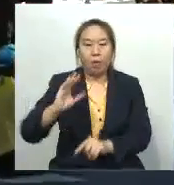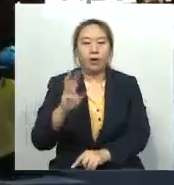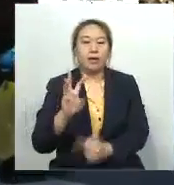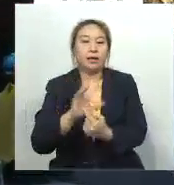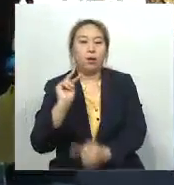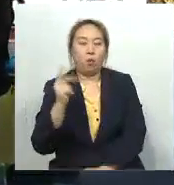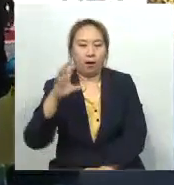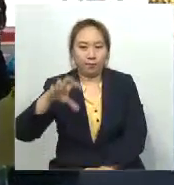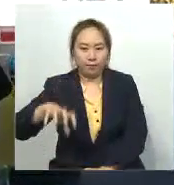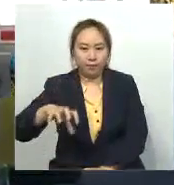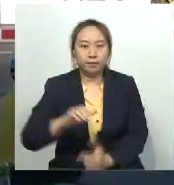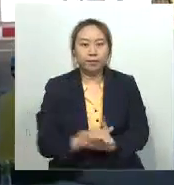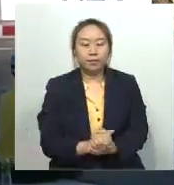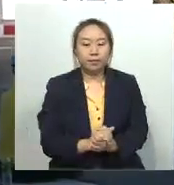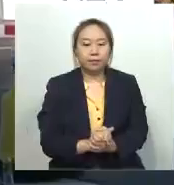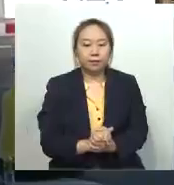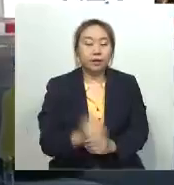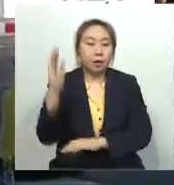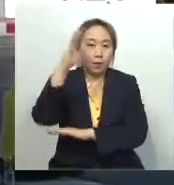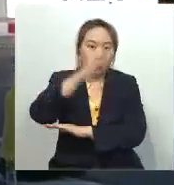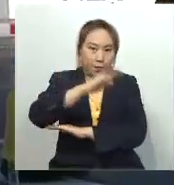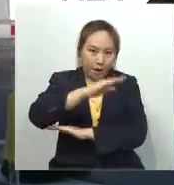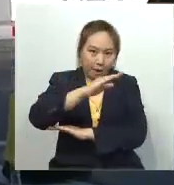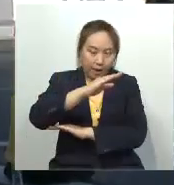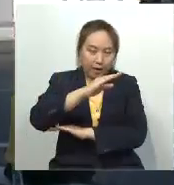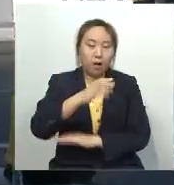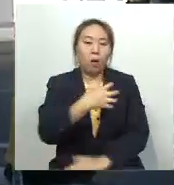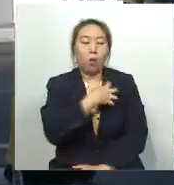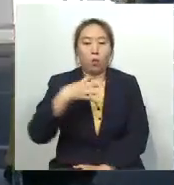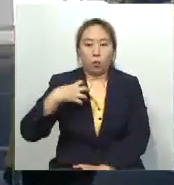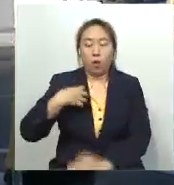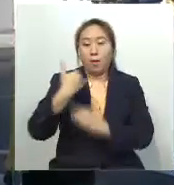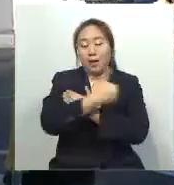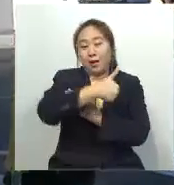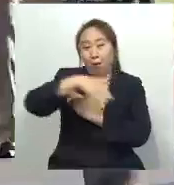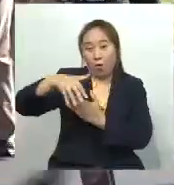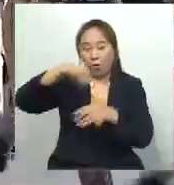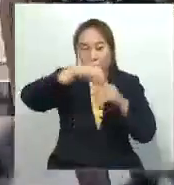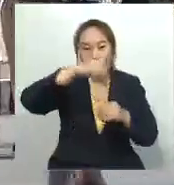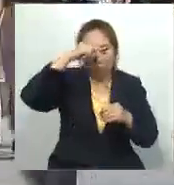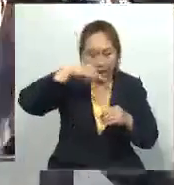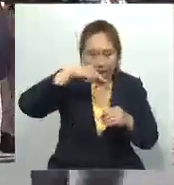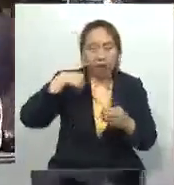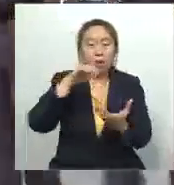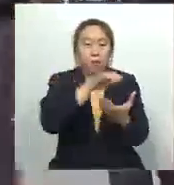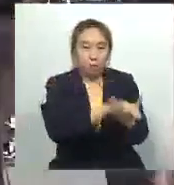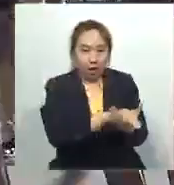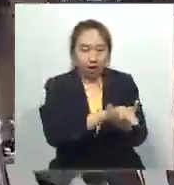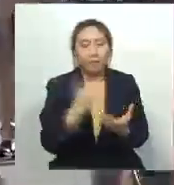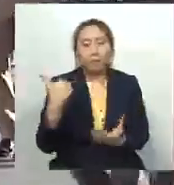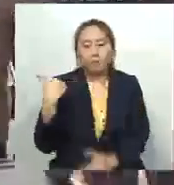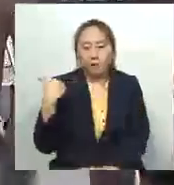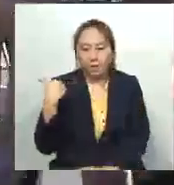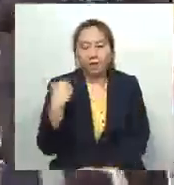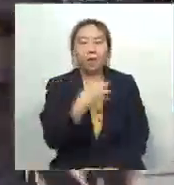บรมมหาราชวังและในช่วงบ่ายผู้แทนคณะทูตานุทูตต่างประเทศประจำประเทศไทยพร้อมผู้สมรสประกอบด้ว